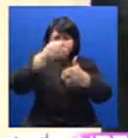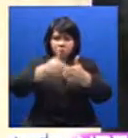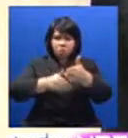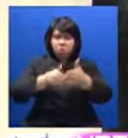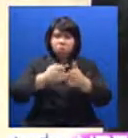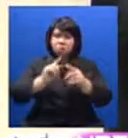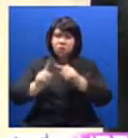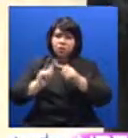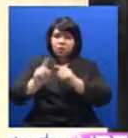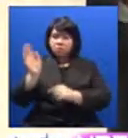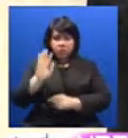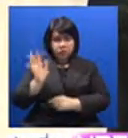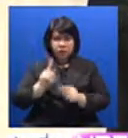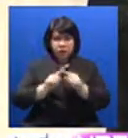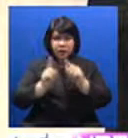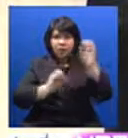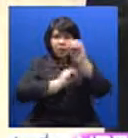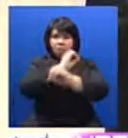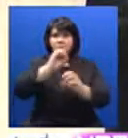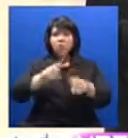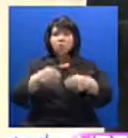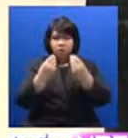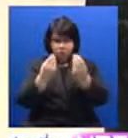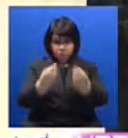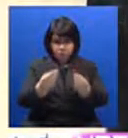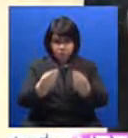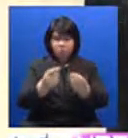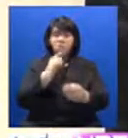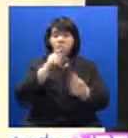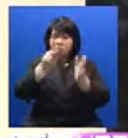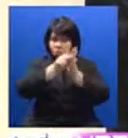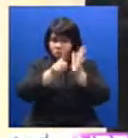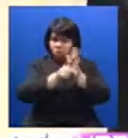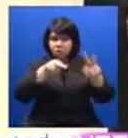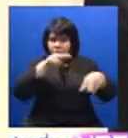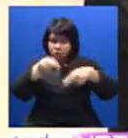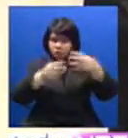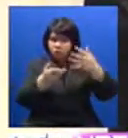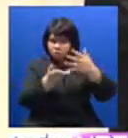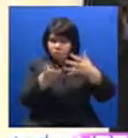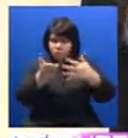แต่เพื่อสร้างความปลอดภัยในประเทศและการพิจารณากฎหมายก็ยังมีอีกหลายขั้นตอน